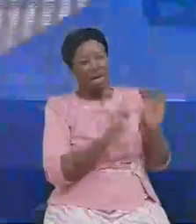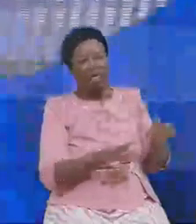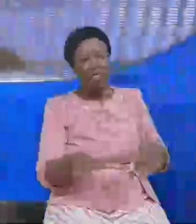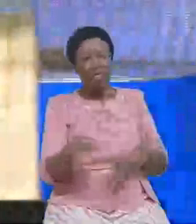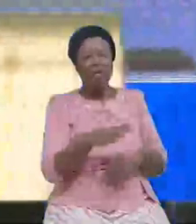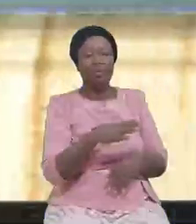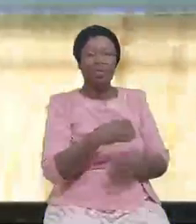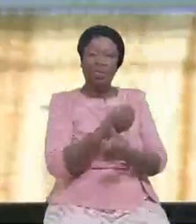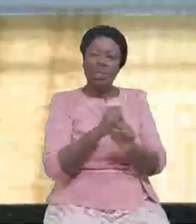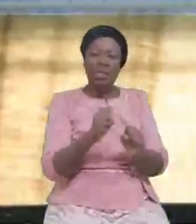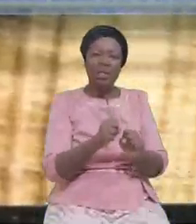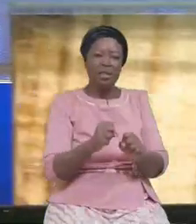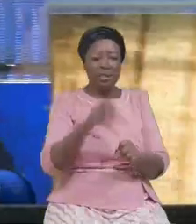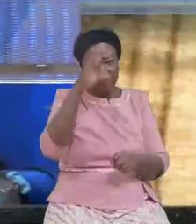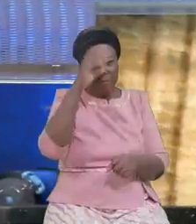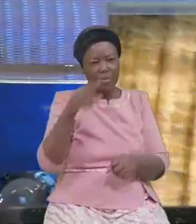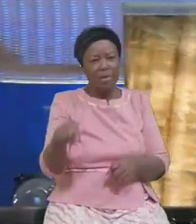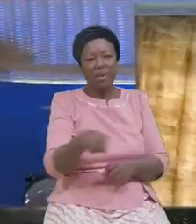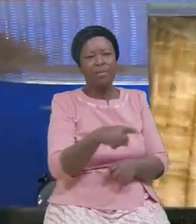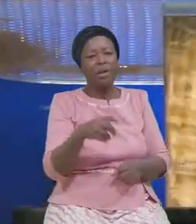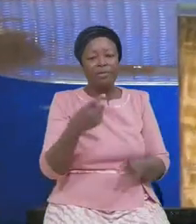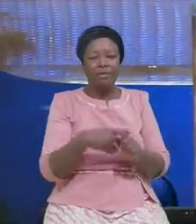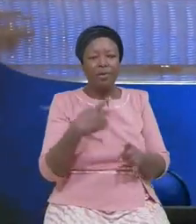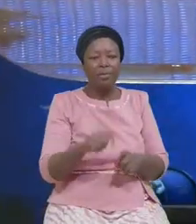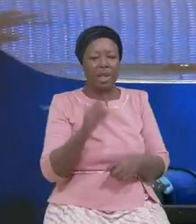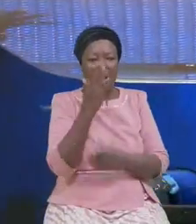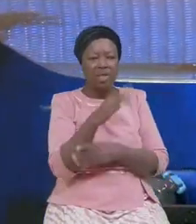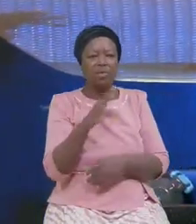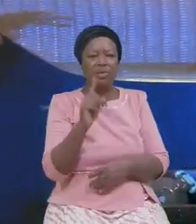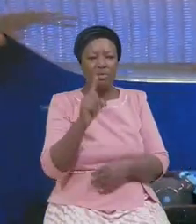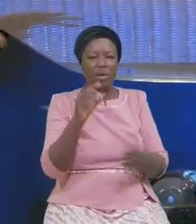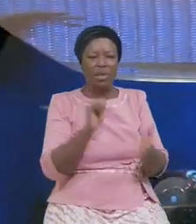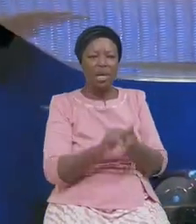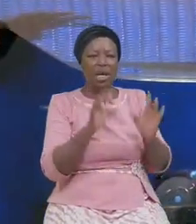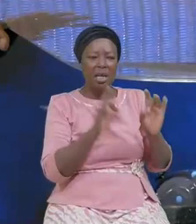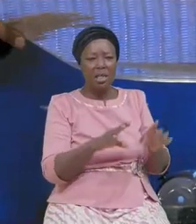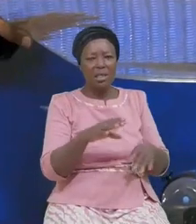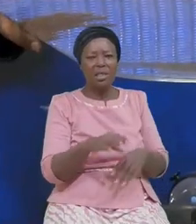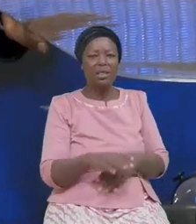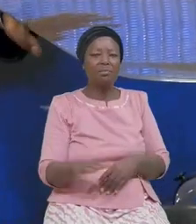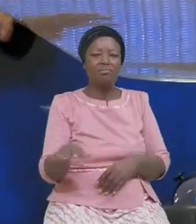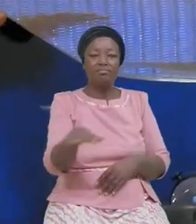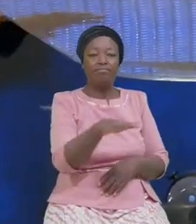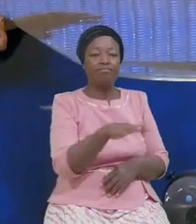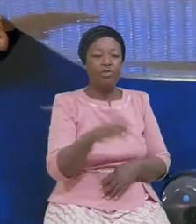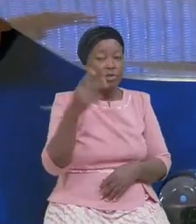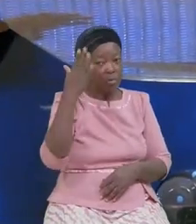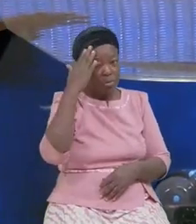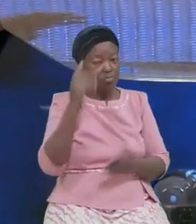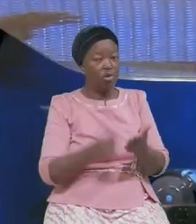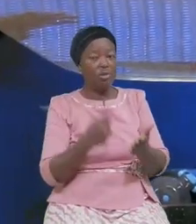Il les sauva de la main de celui qui les haïssait. Vous savez, des fois, lorsque vous